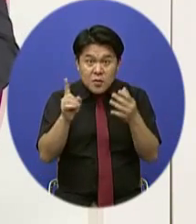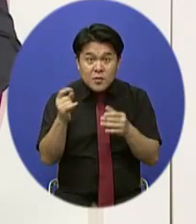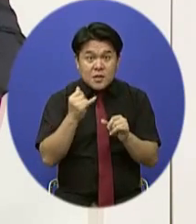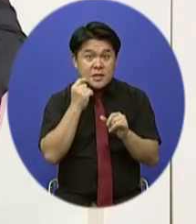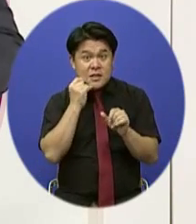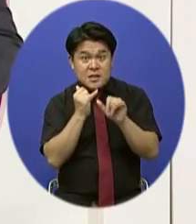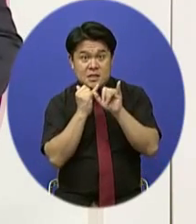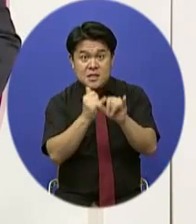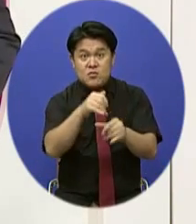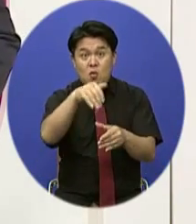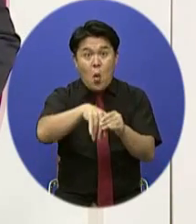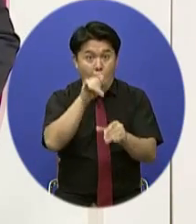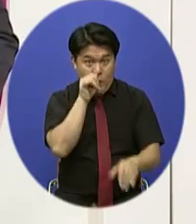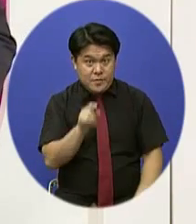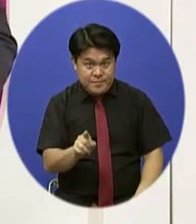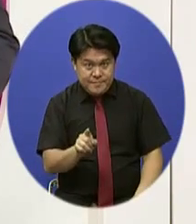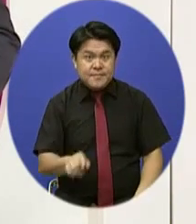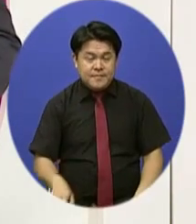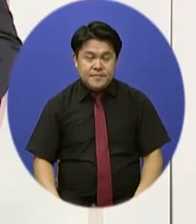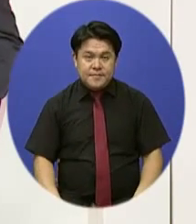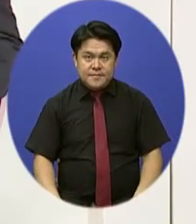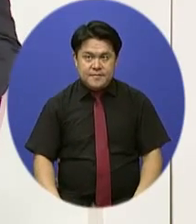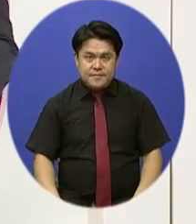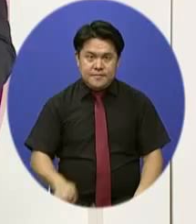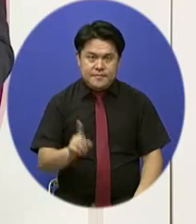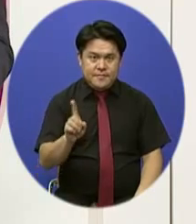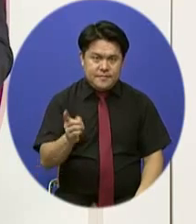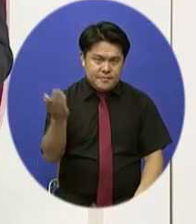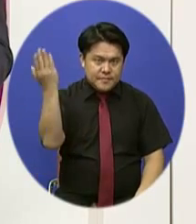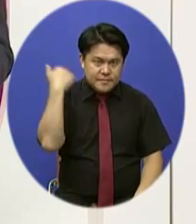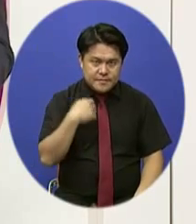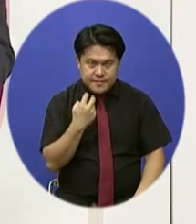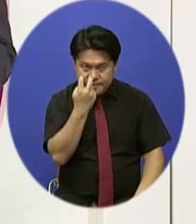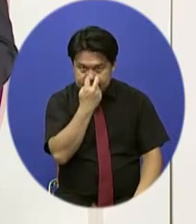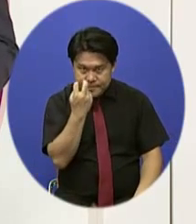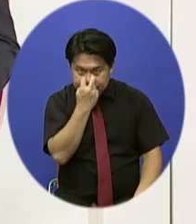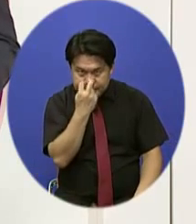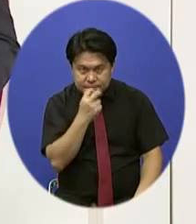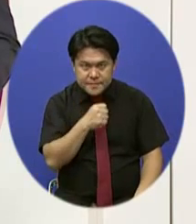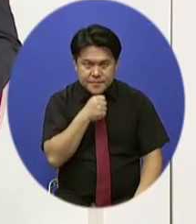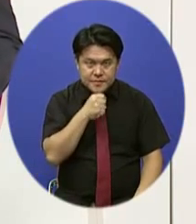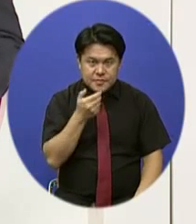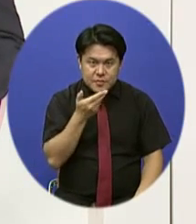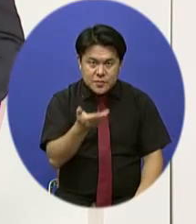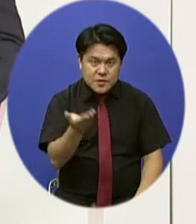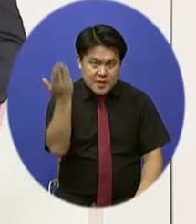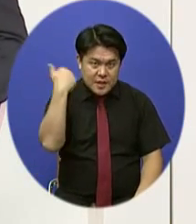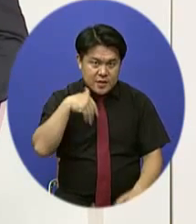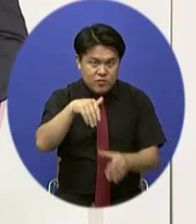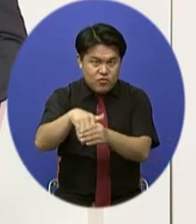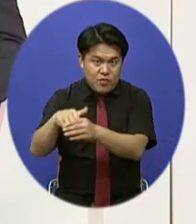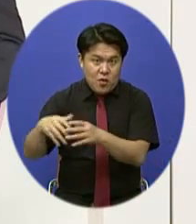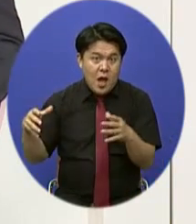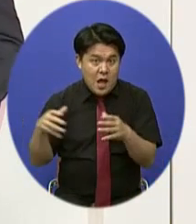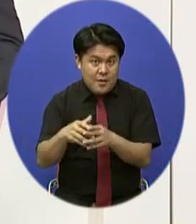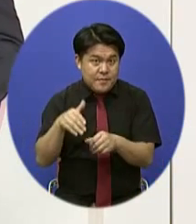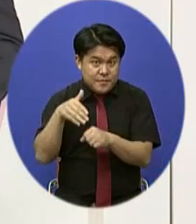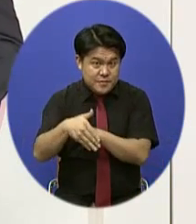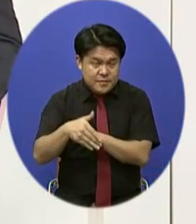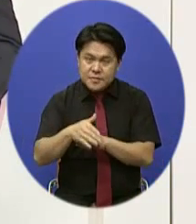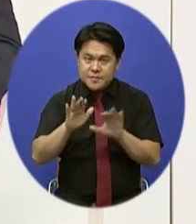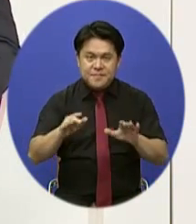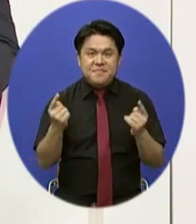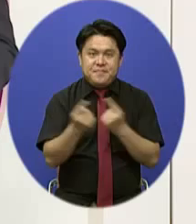인기상 투표가 있습니다. 그렇습니다. 모든 심사를 시청자 투표로 진행했던 전과는 다르게 이번에는